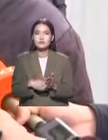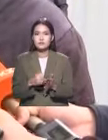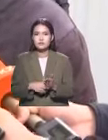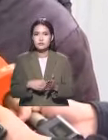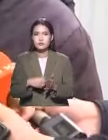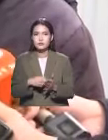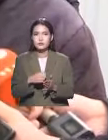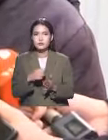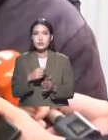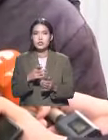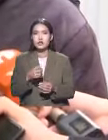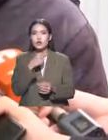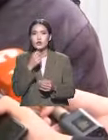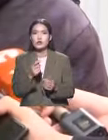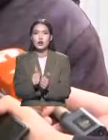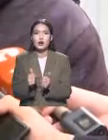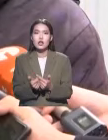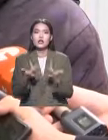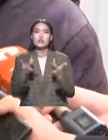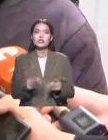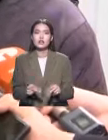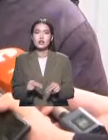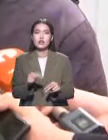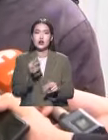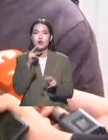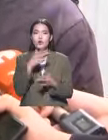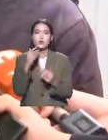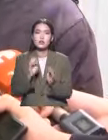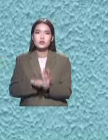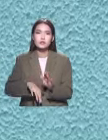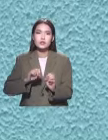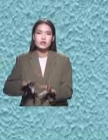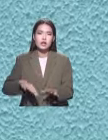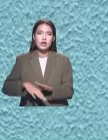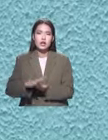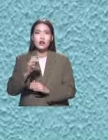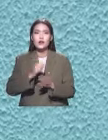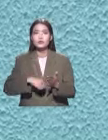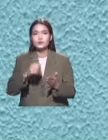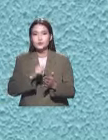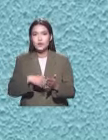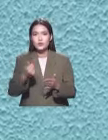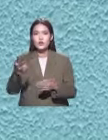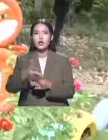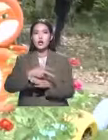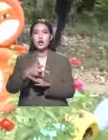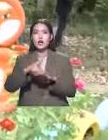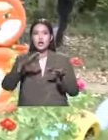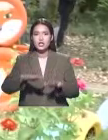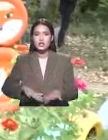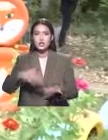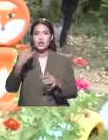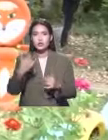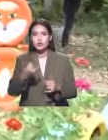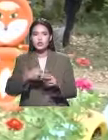сұмдық? Адамгершіліктері қайда? Балалардың алғанын көрсе жоқ баланы. Ауладағы бейне бақылау камерасына кәріз құдығының